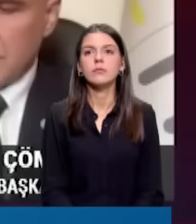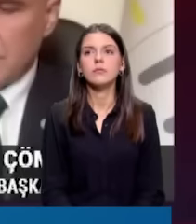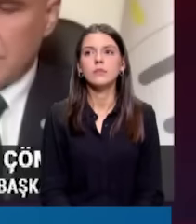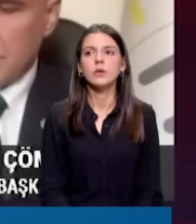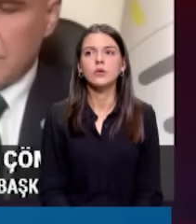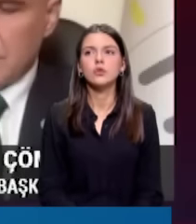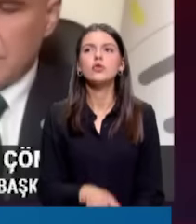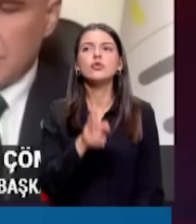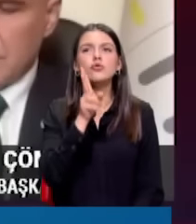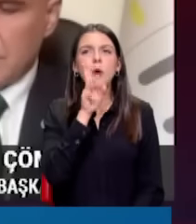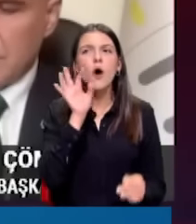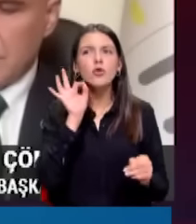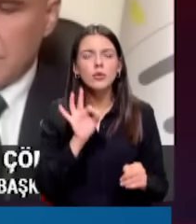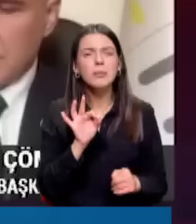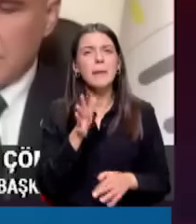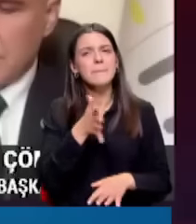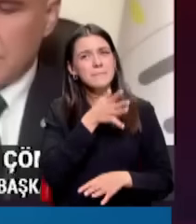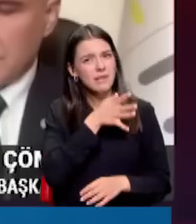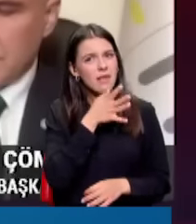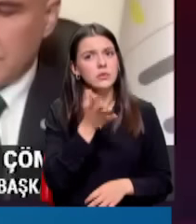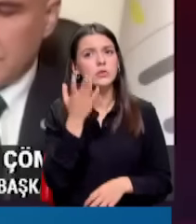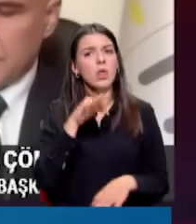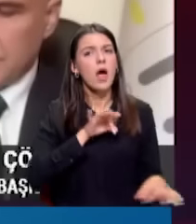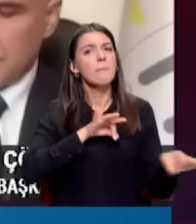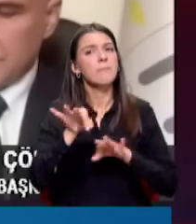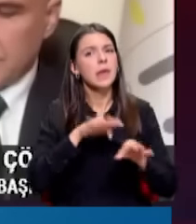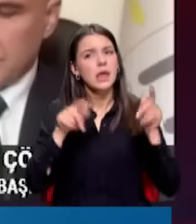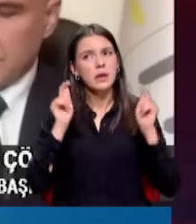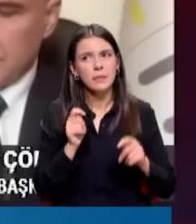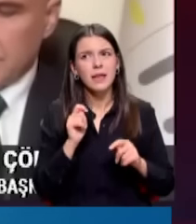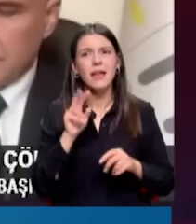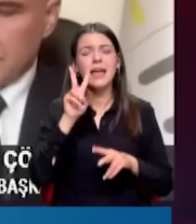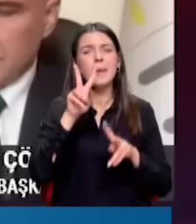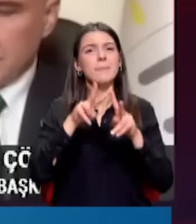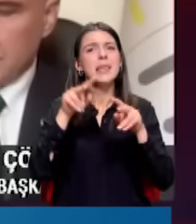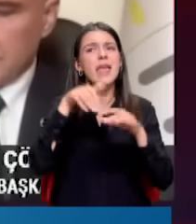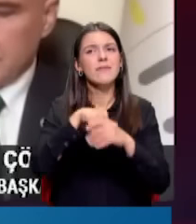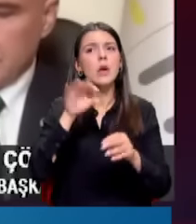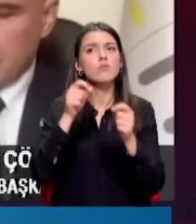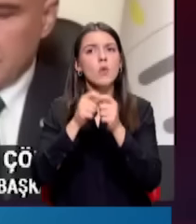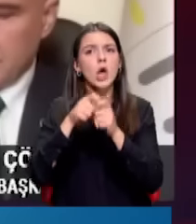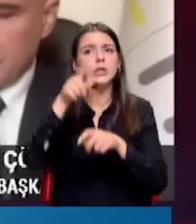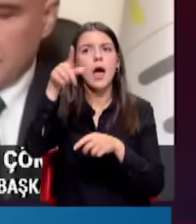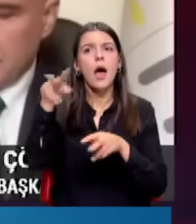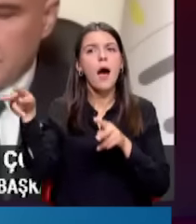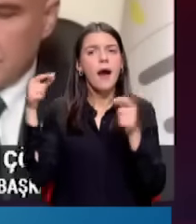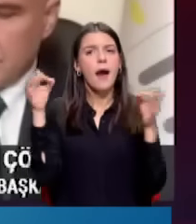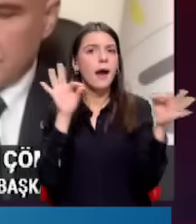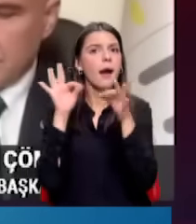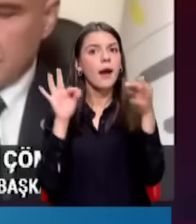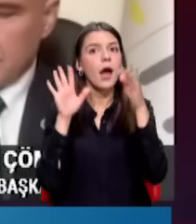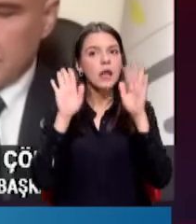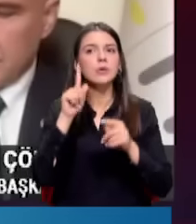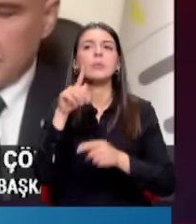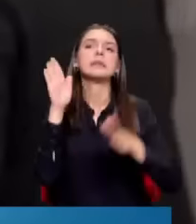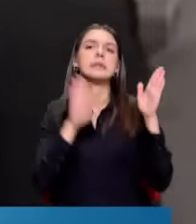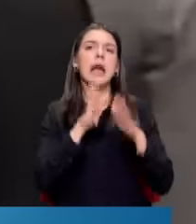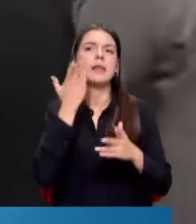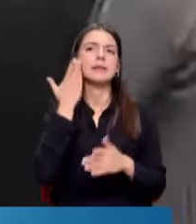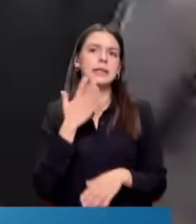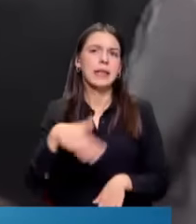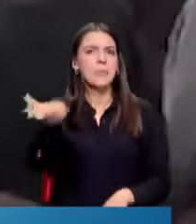Son derece bilinçli, son derece ayarlanmış Bekir Bozdağ ile grubu arasında antak kalınarak hazırlanmış bir saldırı